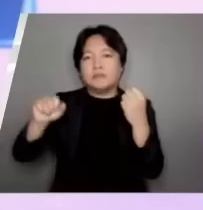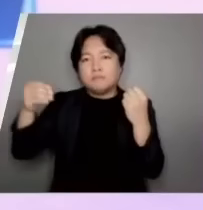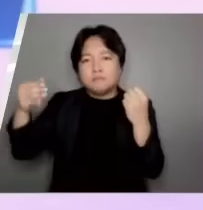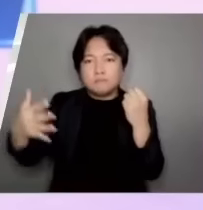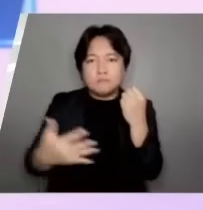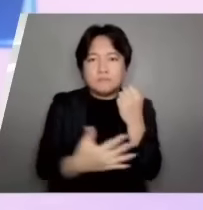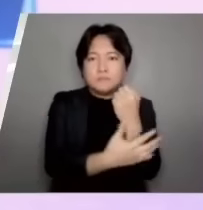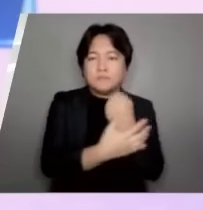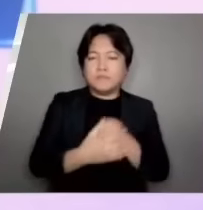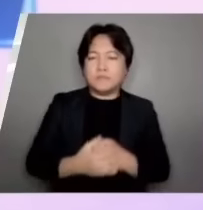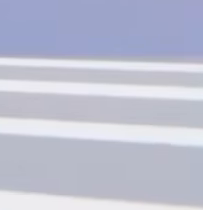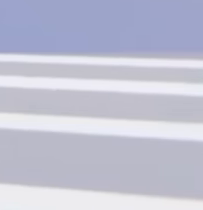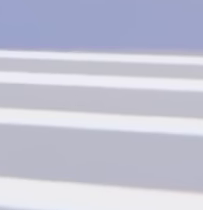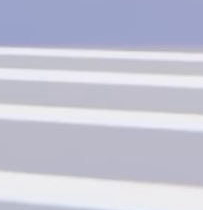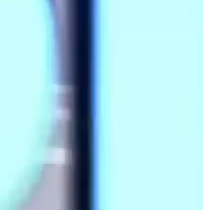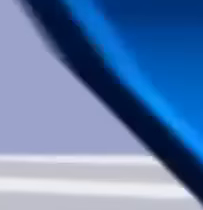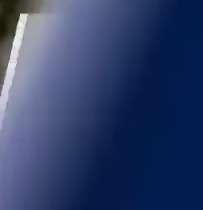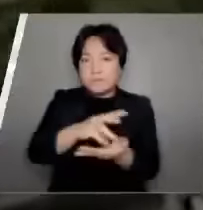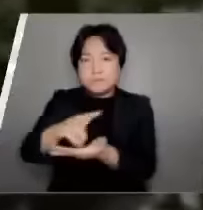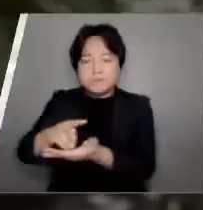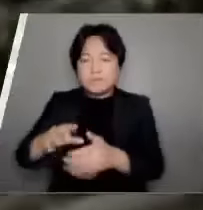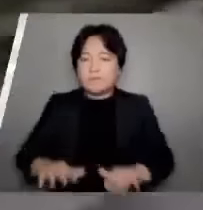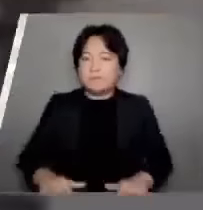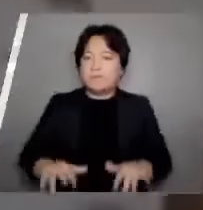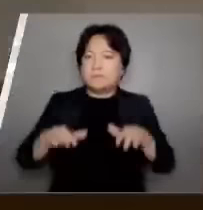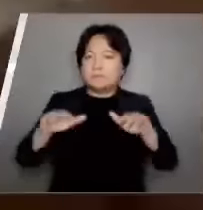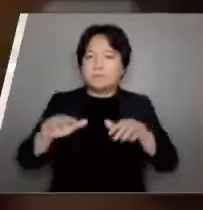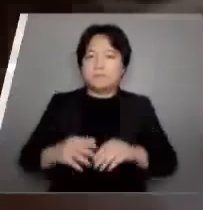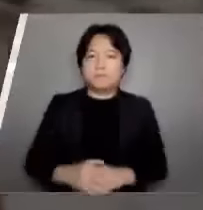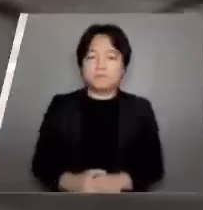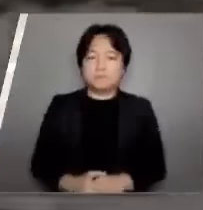baha. Ating saksihan!